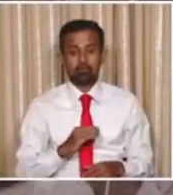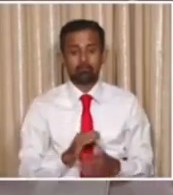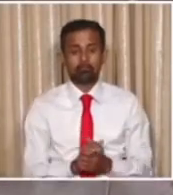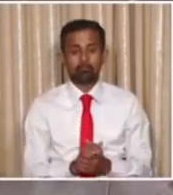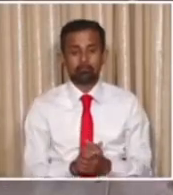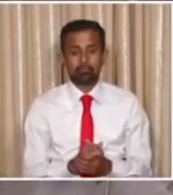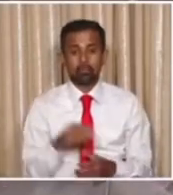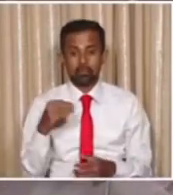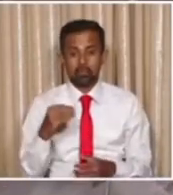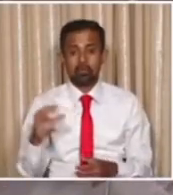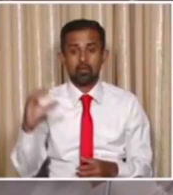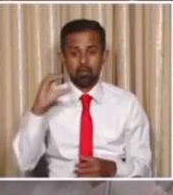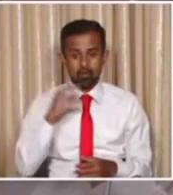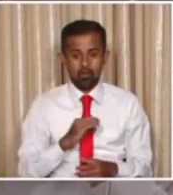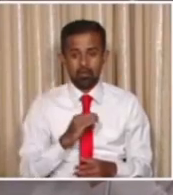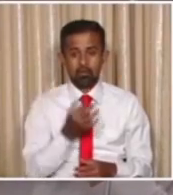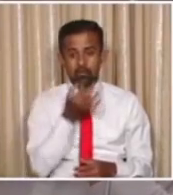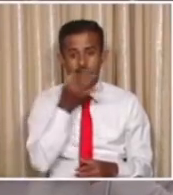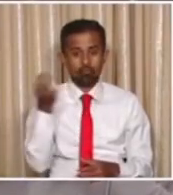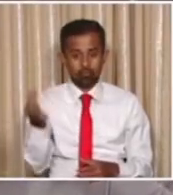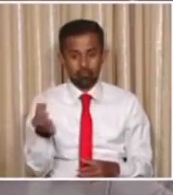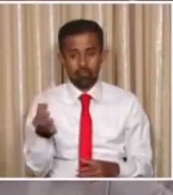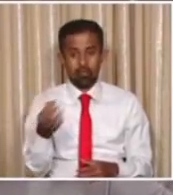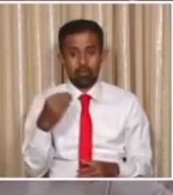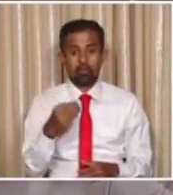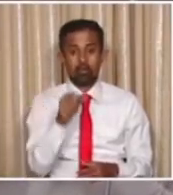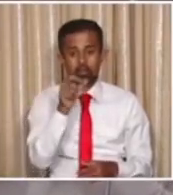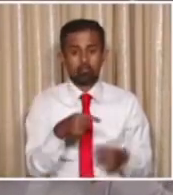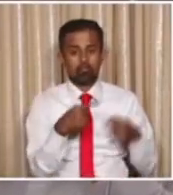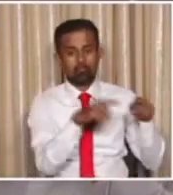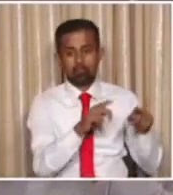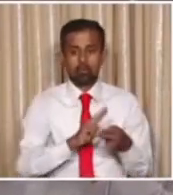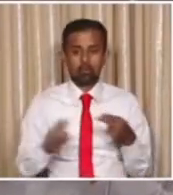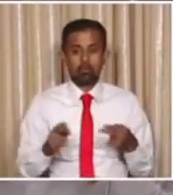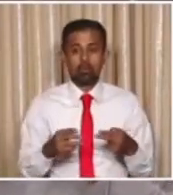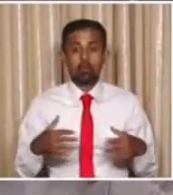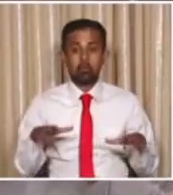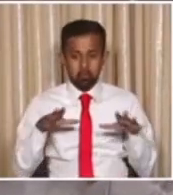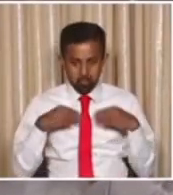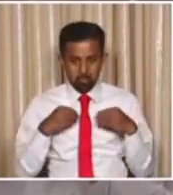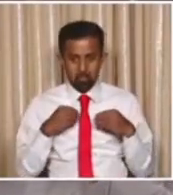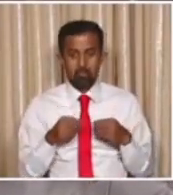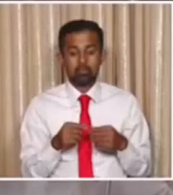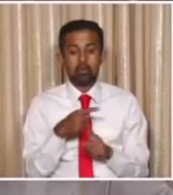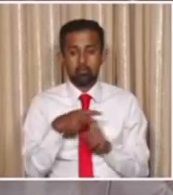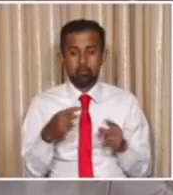එහෙනම් ණය ගත්ත එකේ චෝදනාව ණය ගත්තාටම දාලා හරියන්නේ නැහැ. ඒක භුක්ති විඳින ණයත් කොටසක් භුක්ති විඳින්න